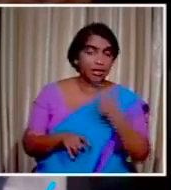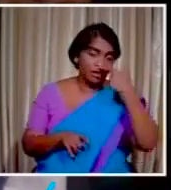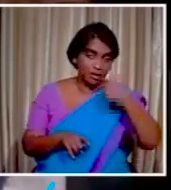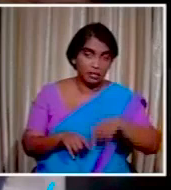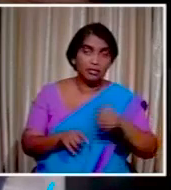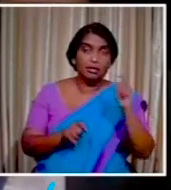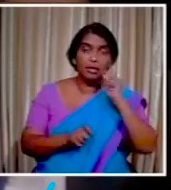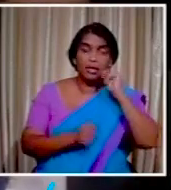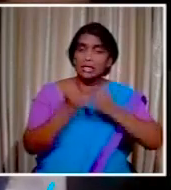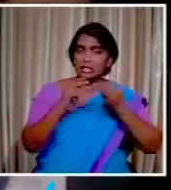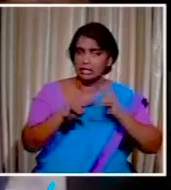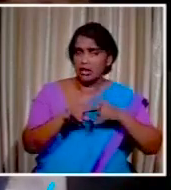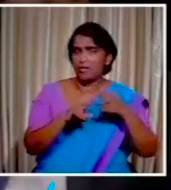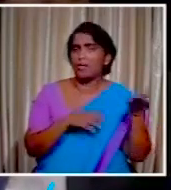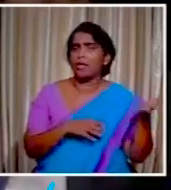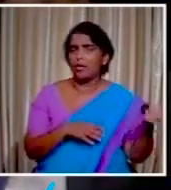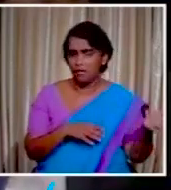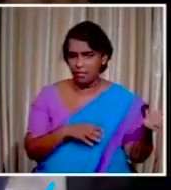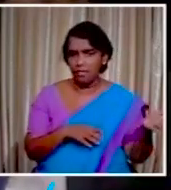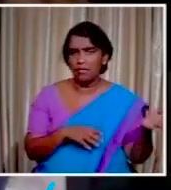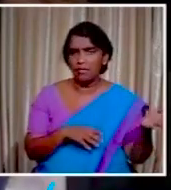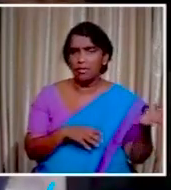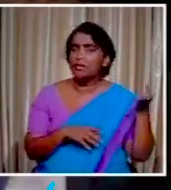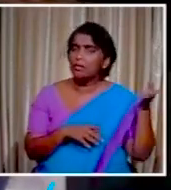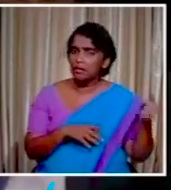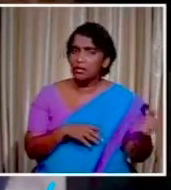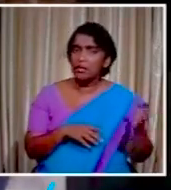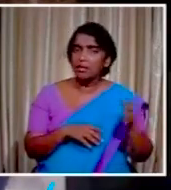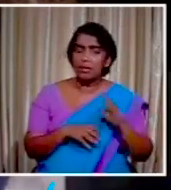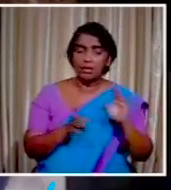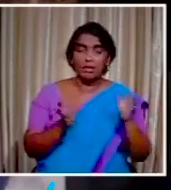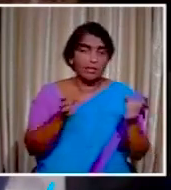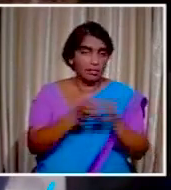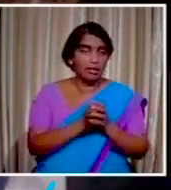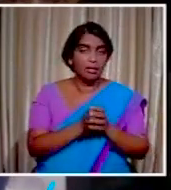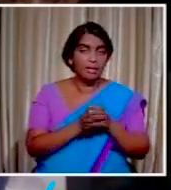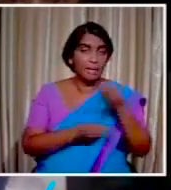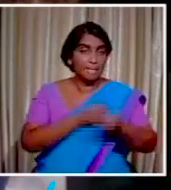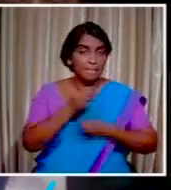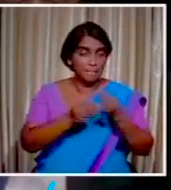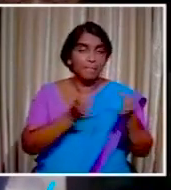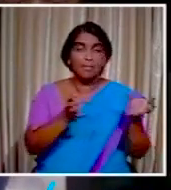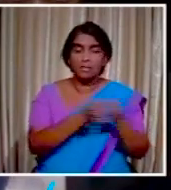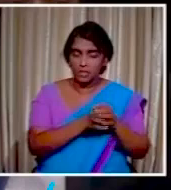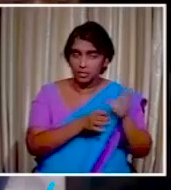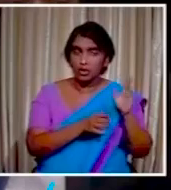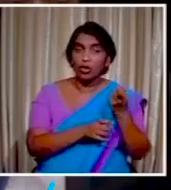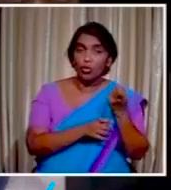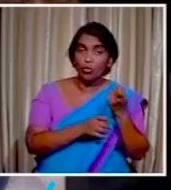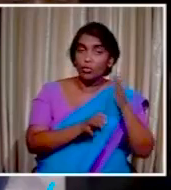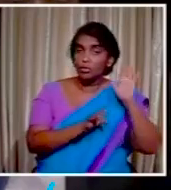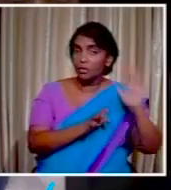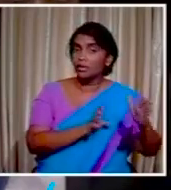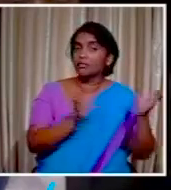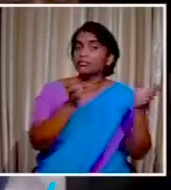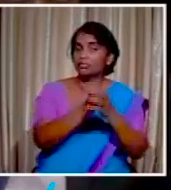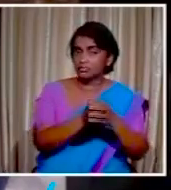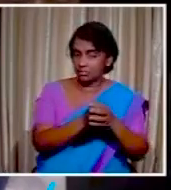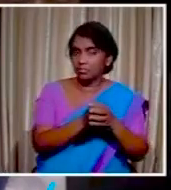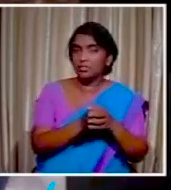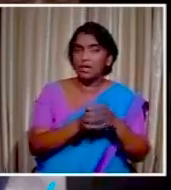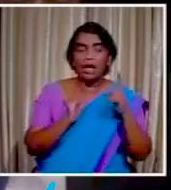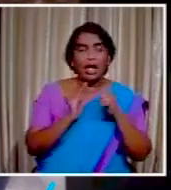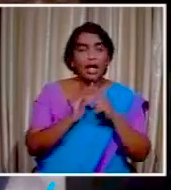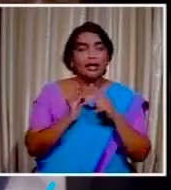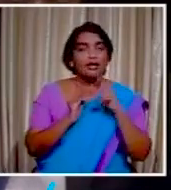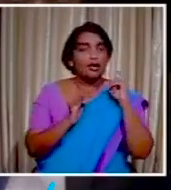සංස්ථා නිලධාරීන් ඉන්නවා. මේකේ ඉන්නවා කමර්ෂල් ඩිපාර්ට්මන්ට් එකක් වාණිජ අංශයක් මූල්‍යංශයක් තියෙනවා. දැන් IOC